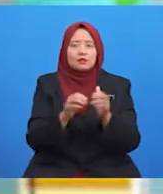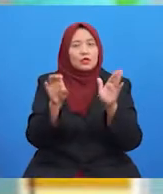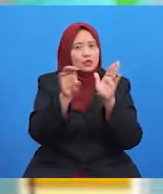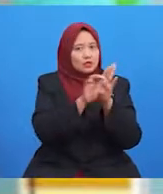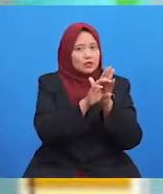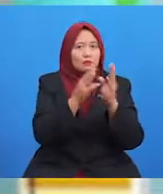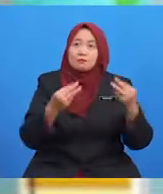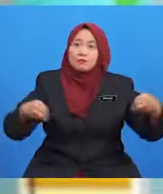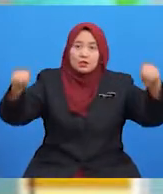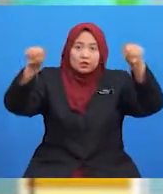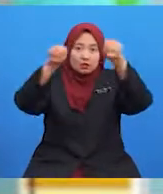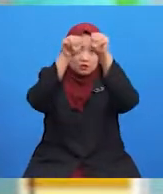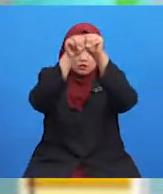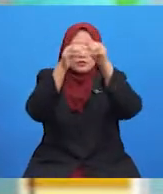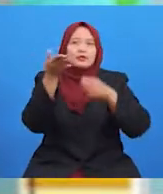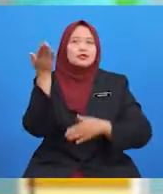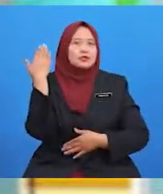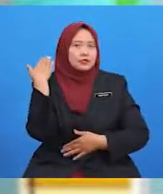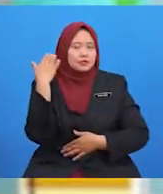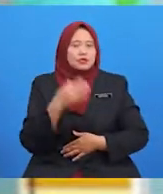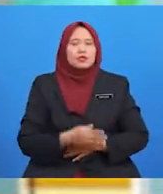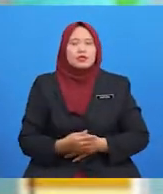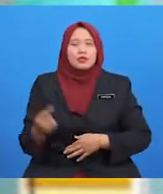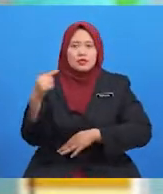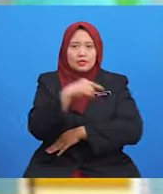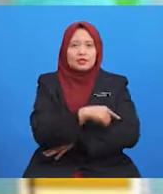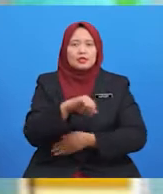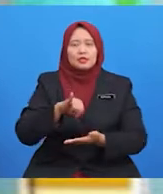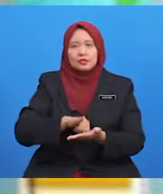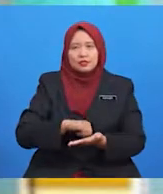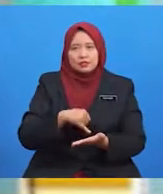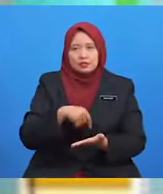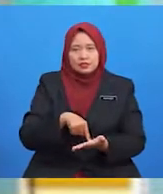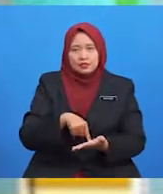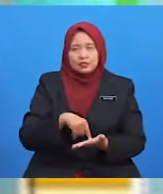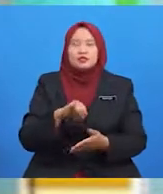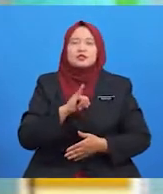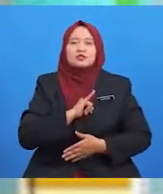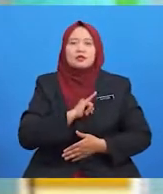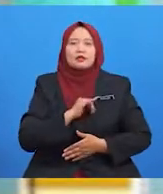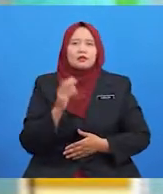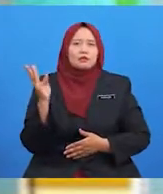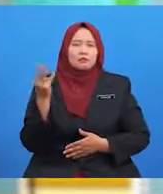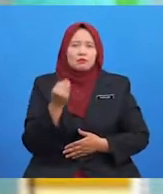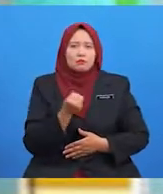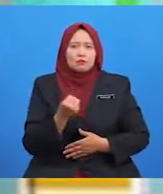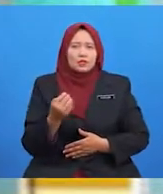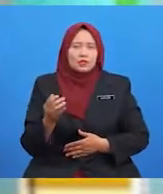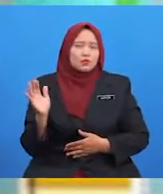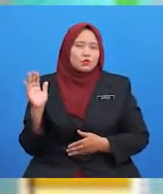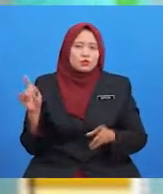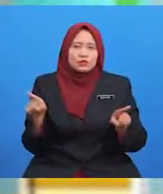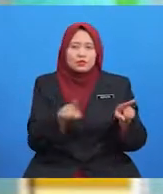paparkan sebentar tadi, hari ini saya ingin mengajak para pelajar mengkaji sebuah